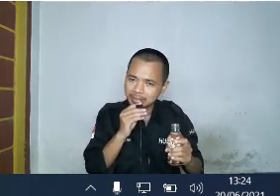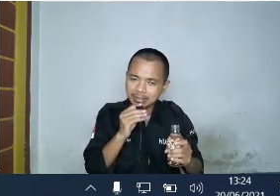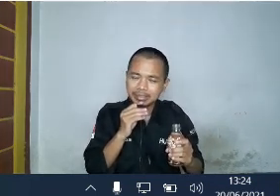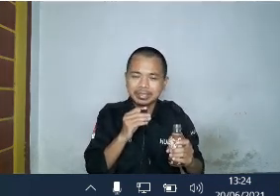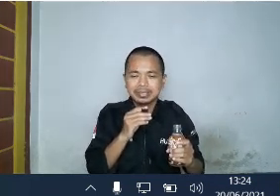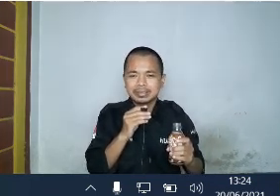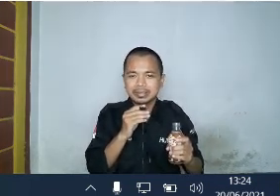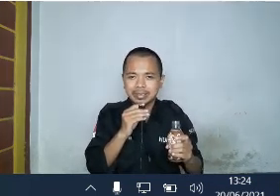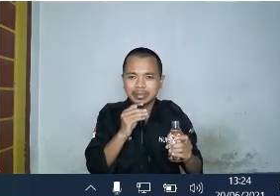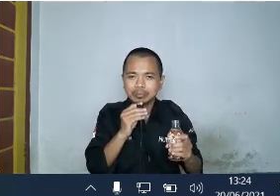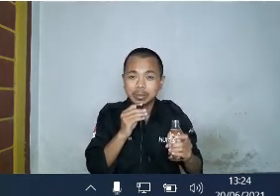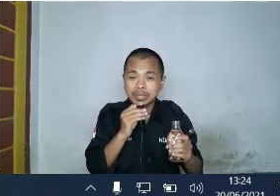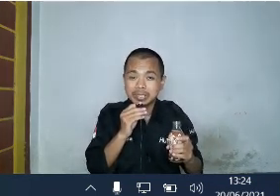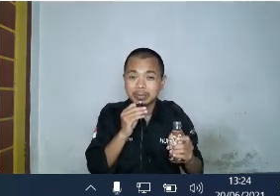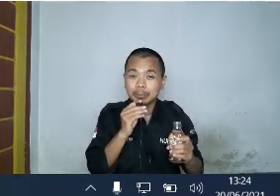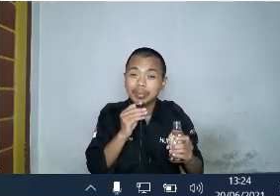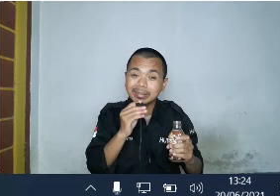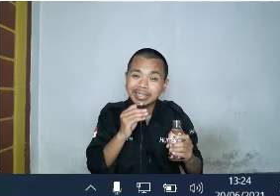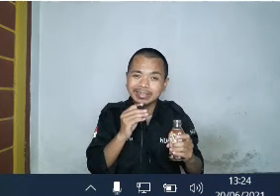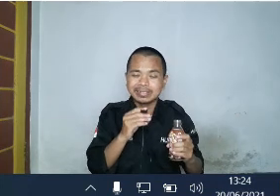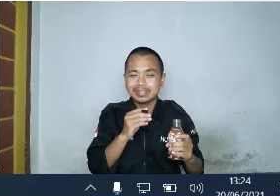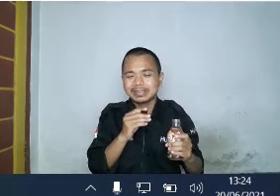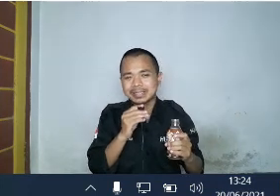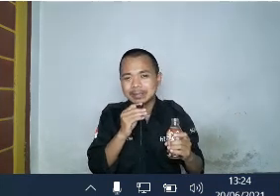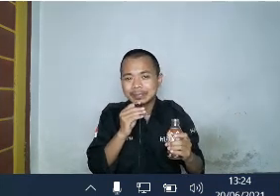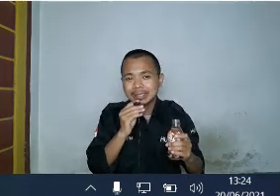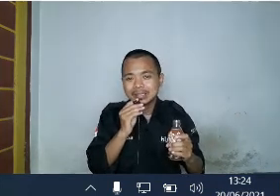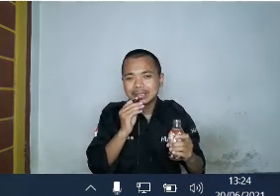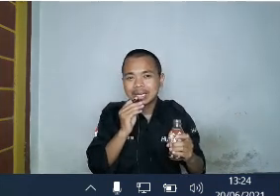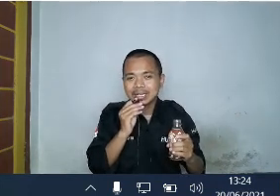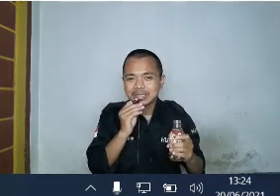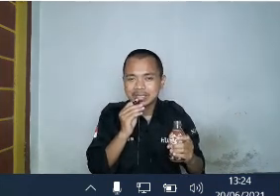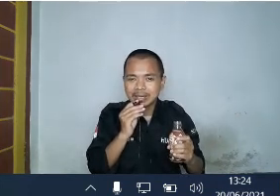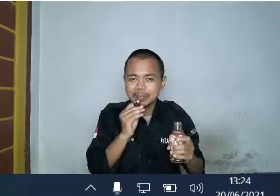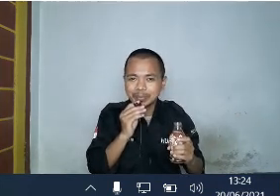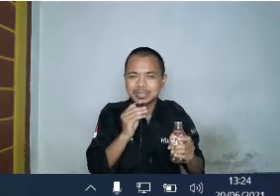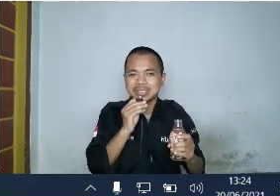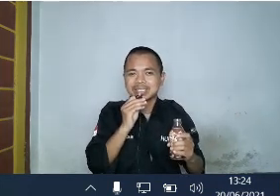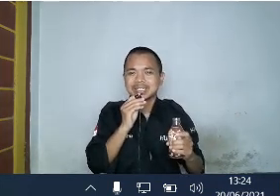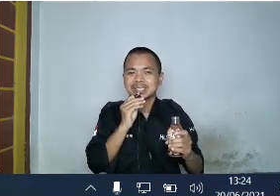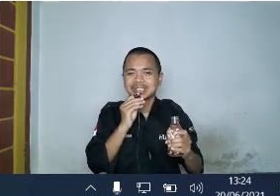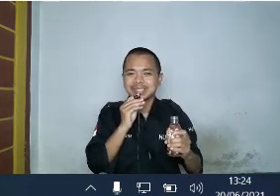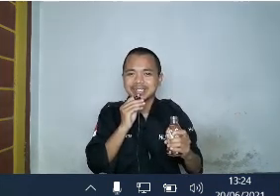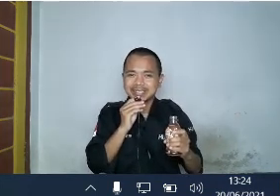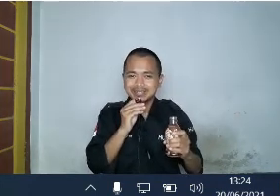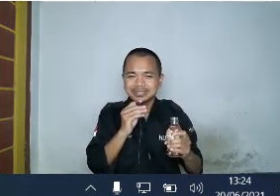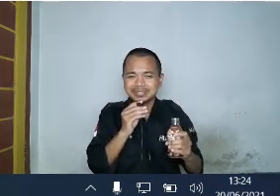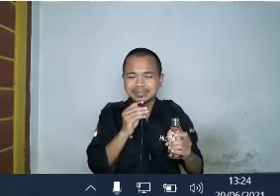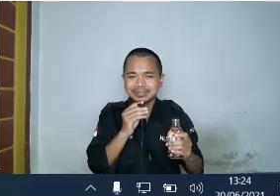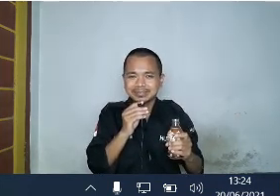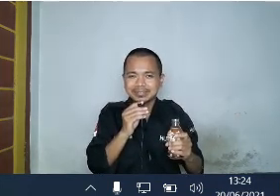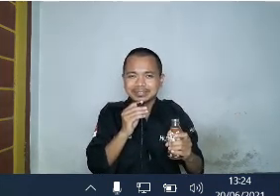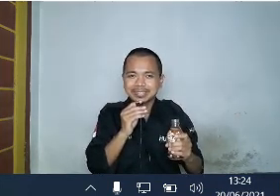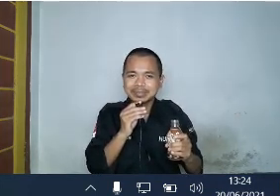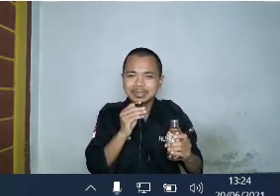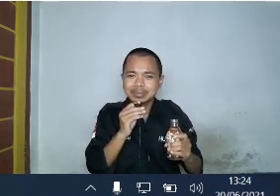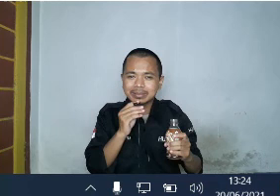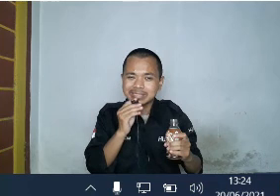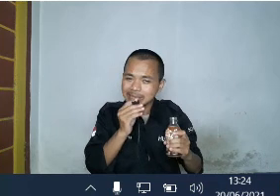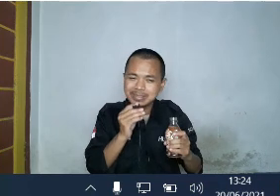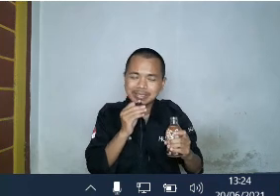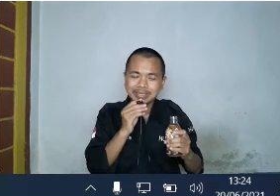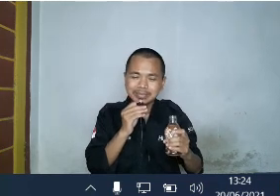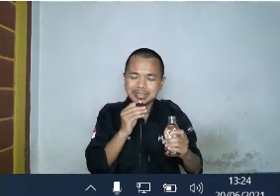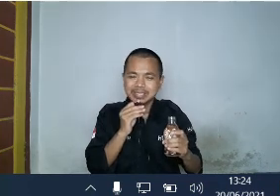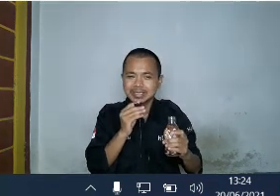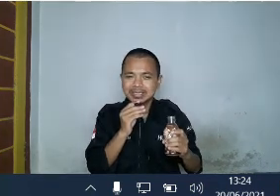channel ini yah informasi penting gitu akan saya post di channel ini ya jadi temen-temen